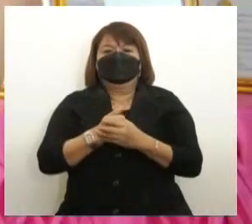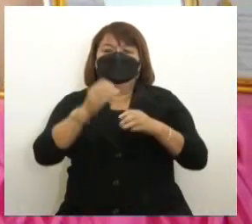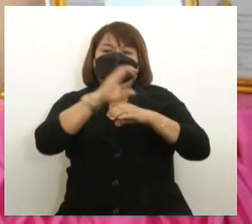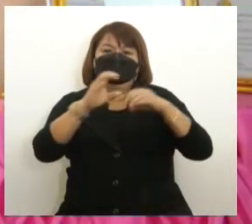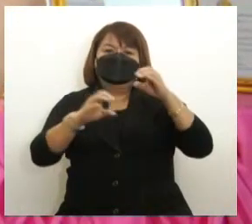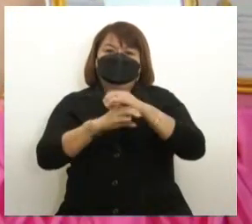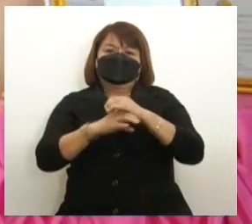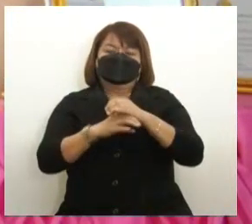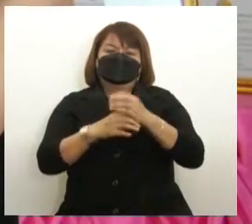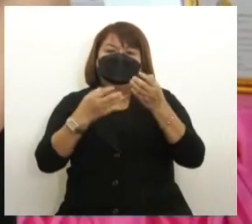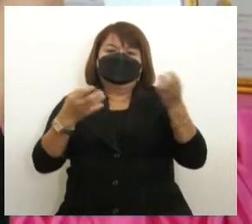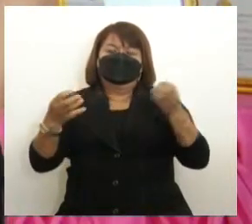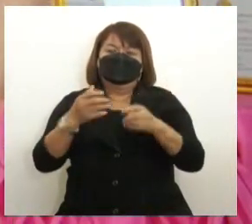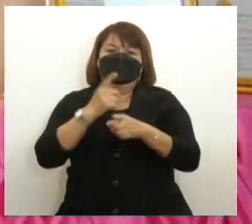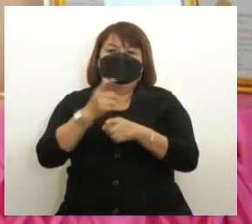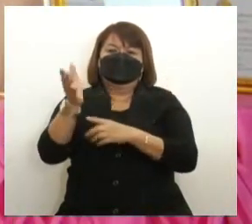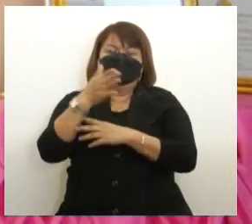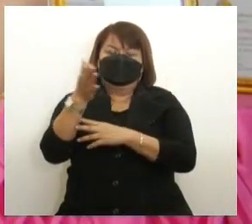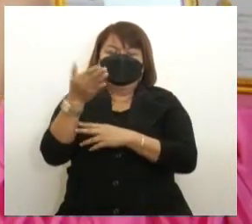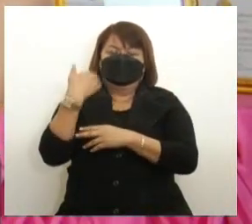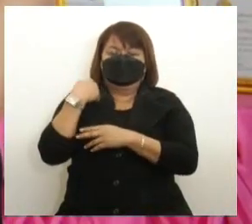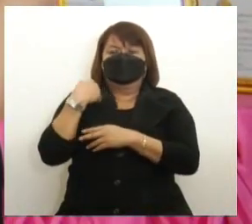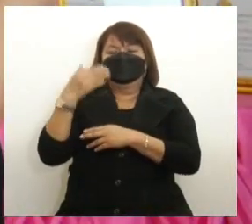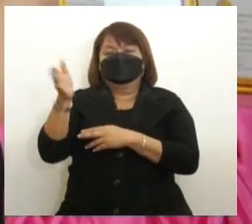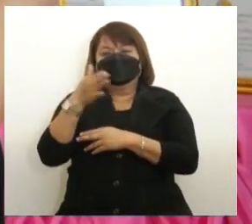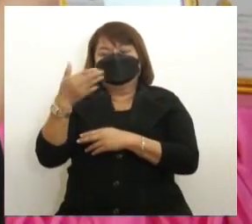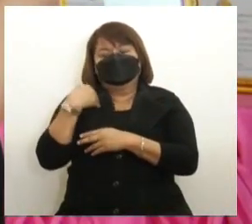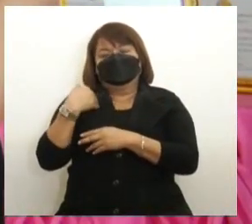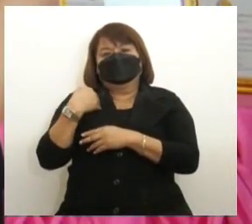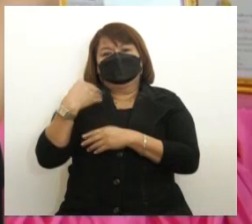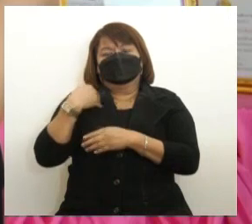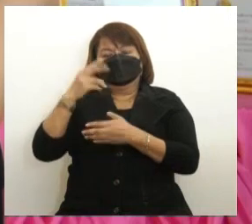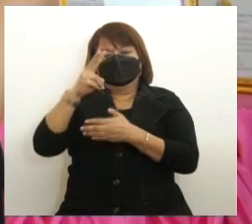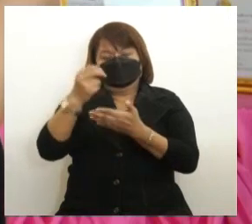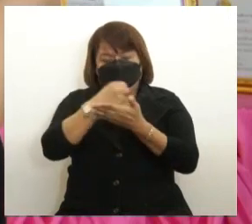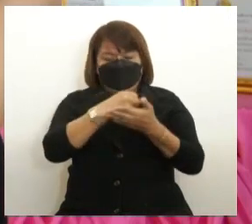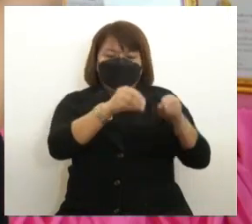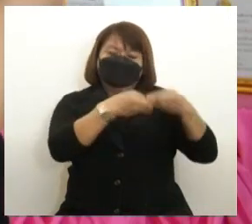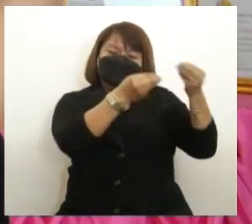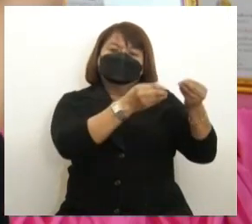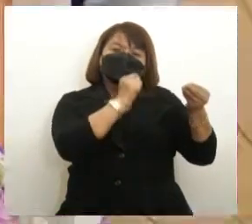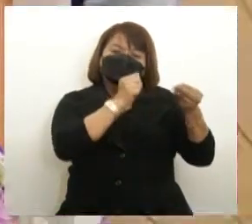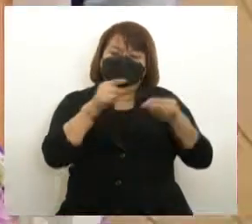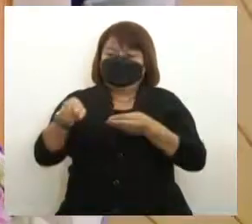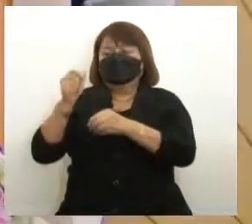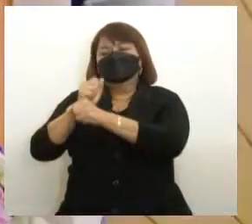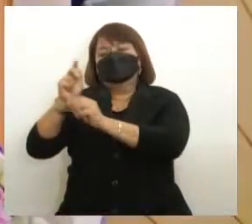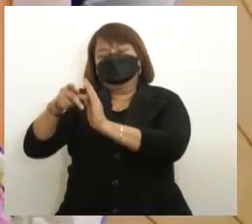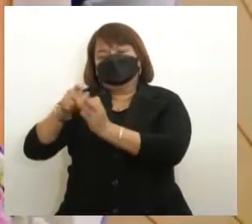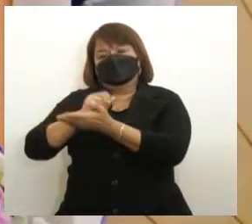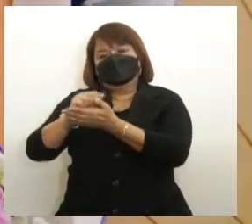อุปกรณ์เลี้ยงปลาไวตี้ครับโดยอุปกรณ์เลี้ยงปลาไวตี้ของเราจะมี2ส่วนก็คือส่วนให้อาหารกับส่วนทำความสะอาดครับ สิ่งประดิษฐ์ของเ